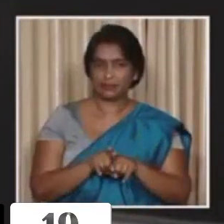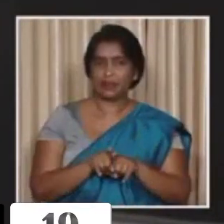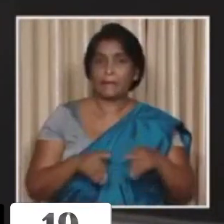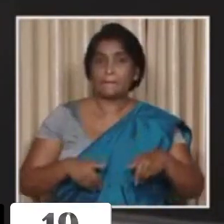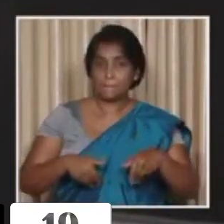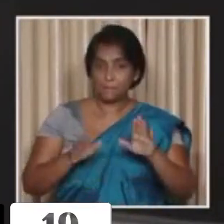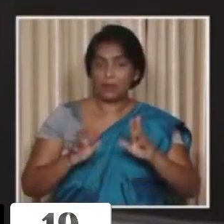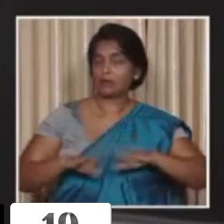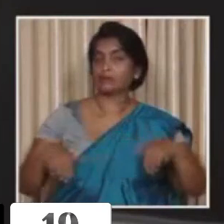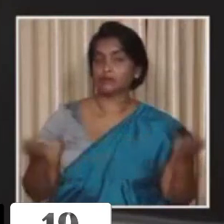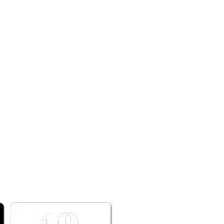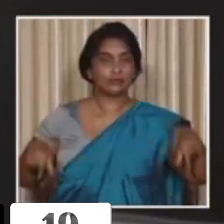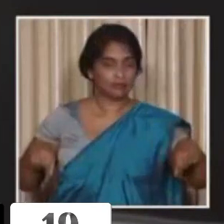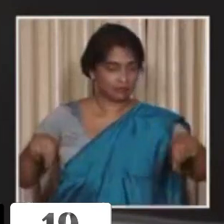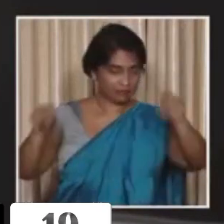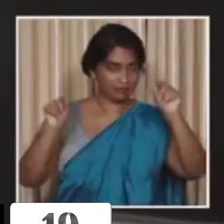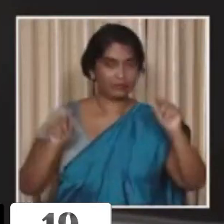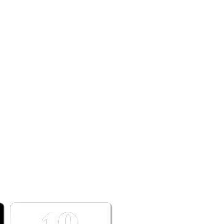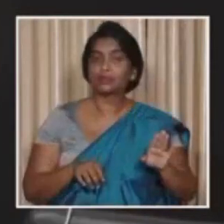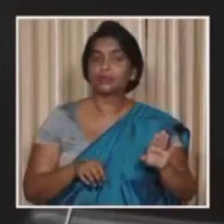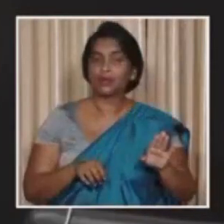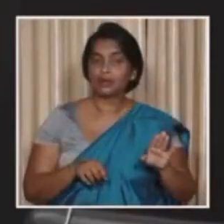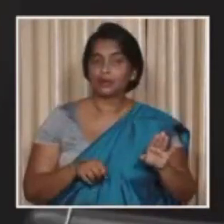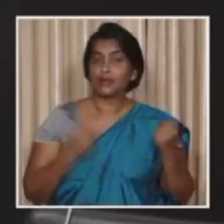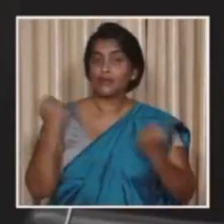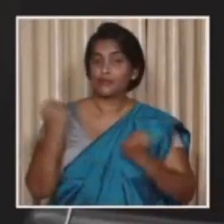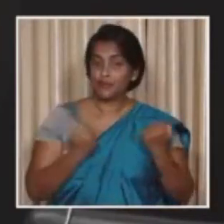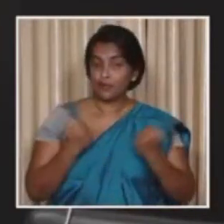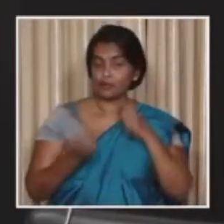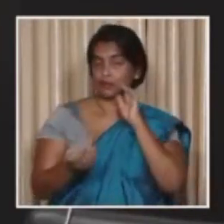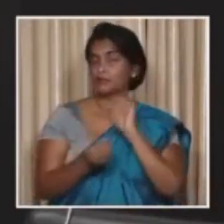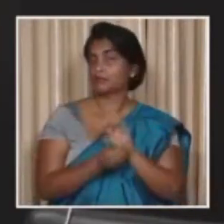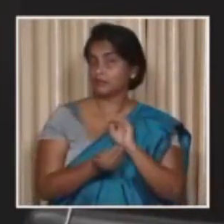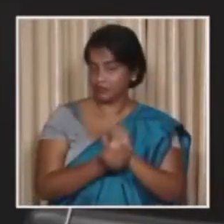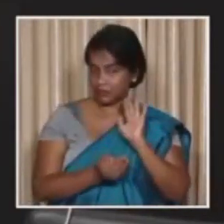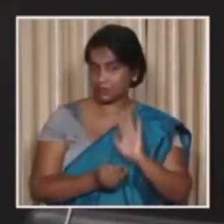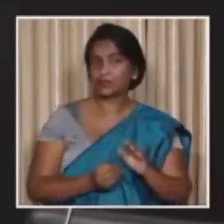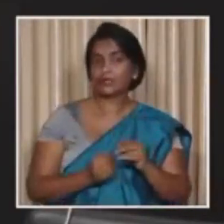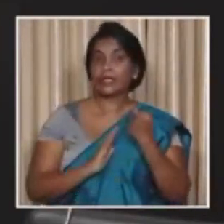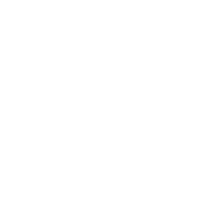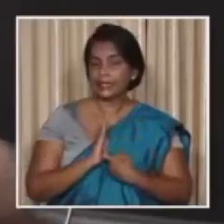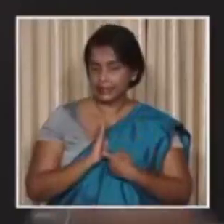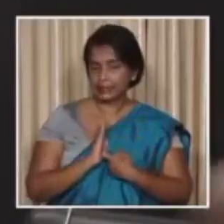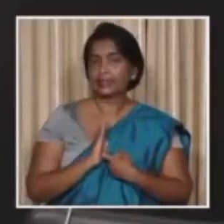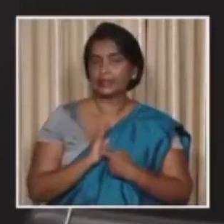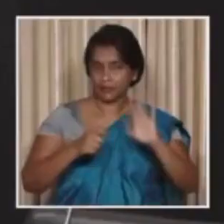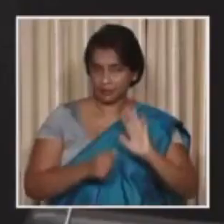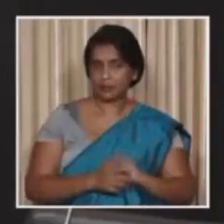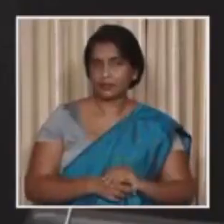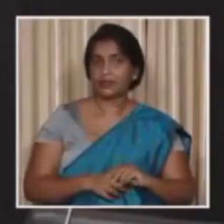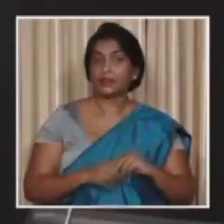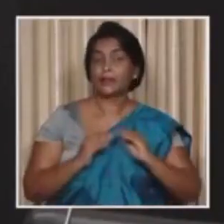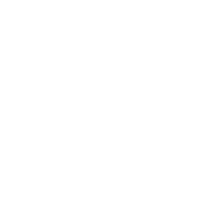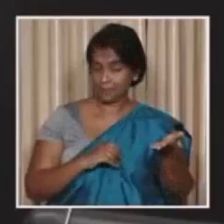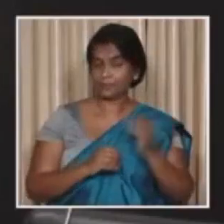පාරවල් වල දෙපස ඉරි යොදලා මගින්ගේ හා වාහනවල සුරක්ෂිතතාවය සඳහා අදාළ නීති රීති පද්ධතිය ක්‍රියාත්මක කරනවා ඊට